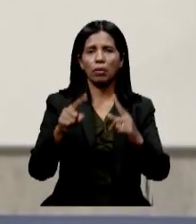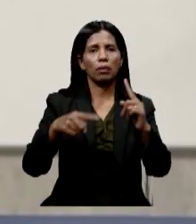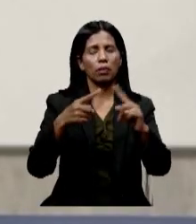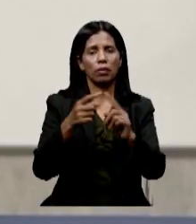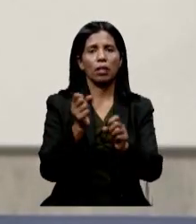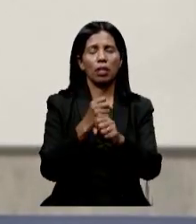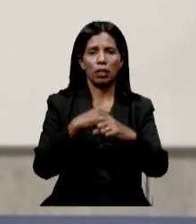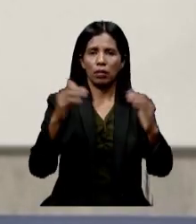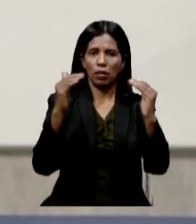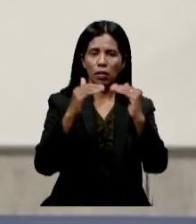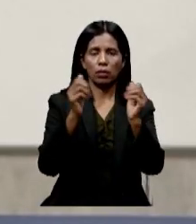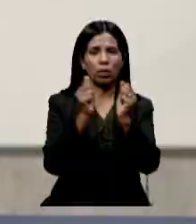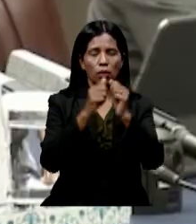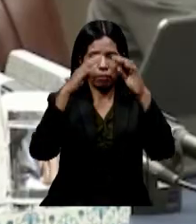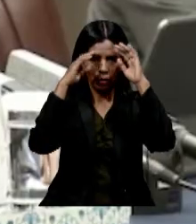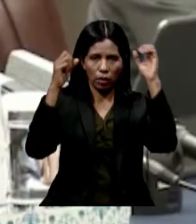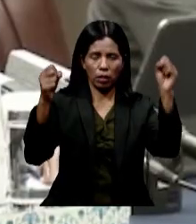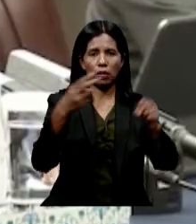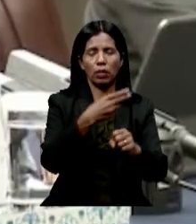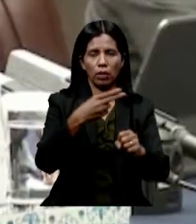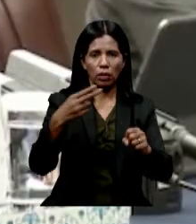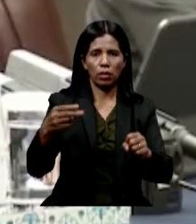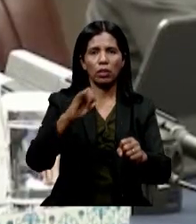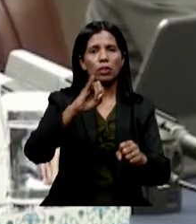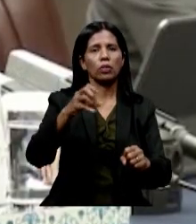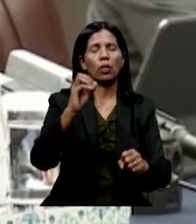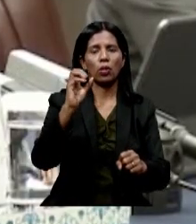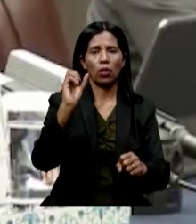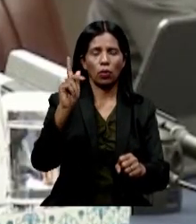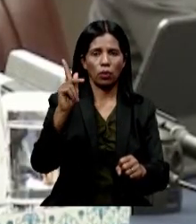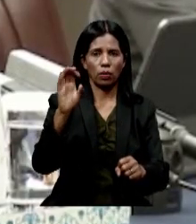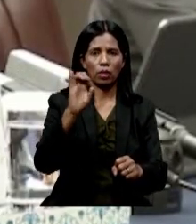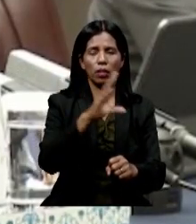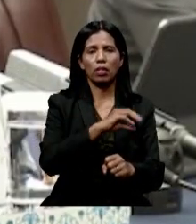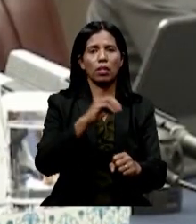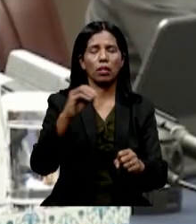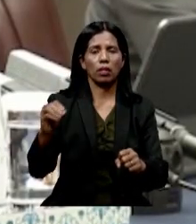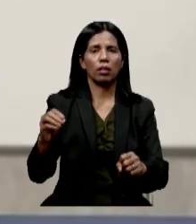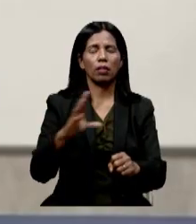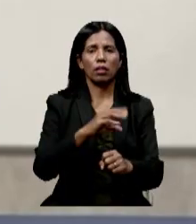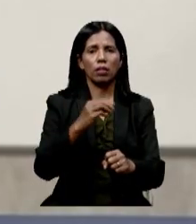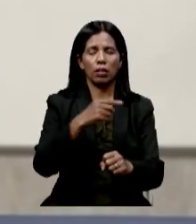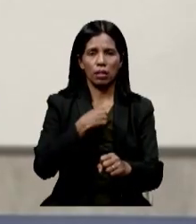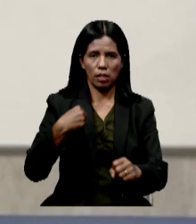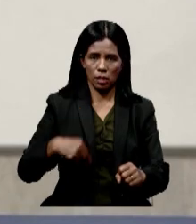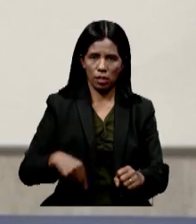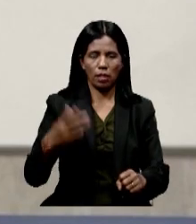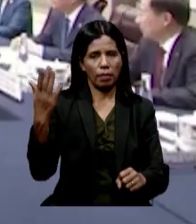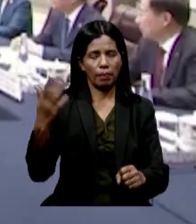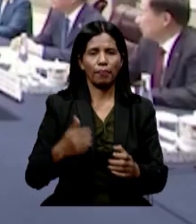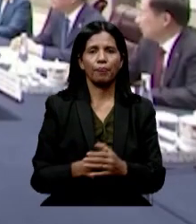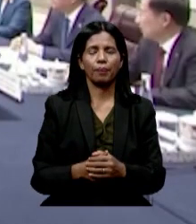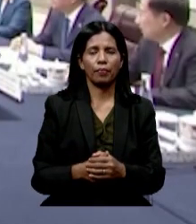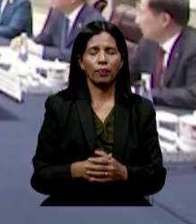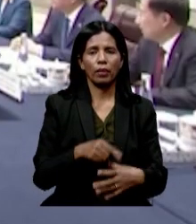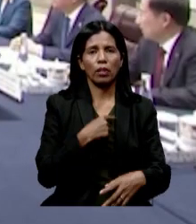soro mutu ho presidente Indonesia Joko Widodo ia cidade Chengdu provinsia Sichuan China. Jokowi